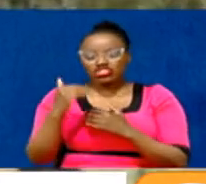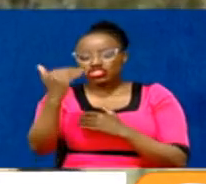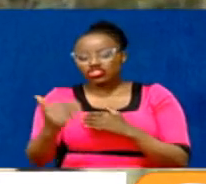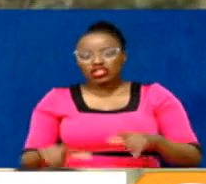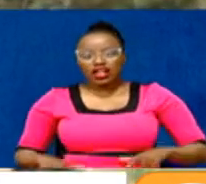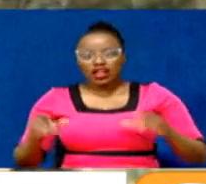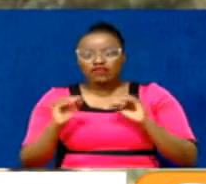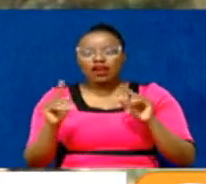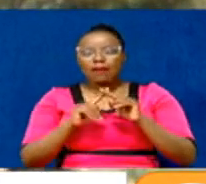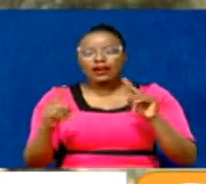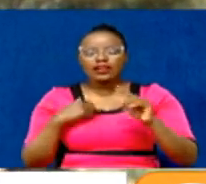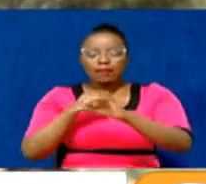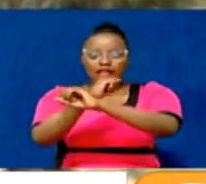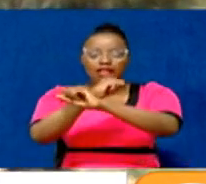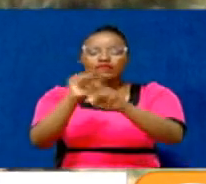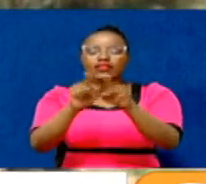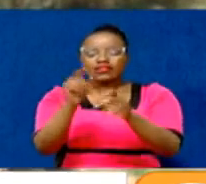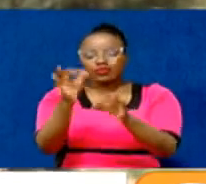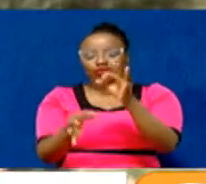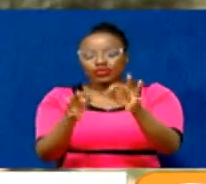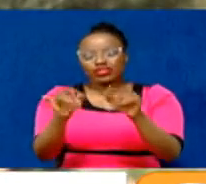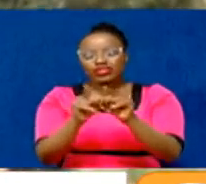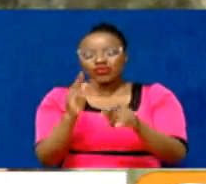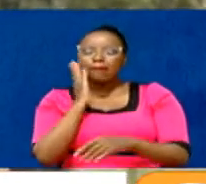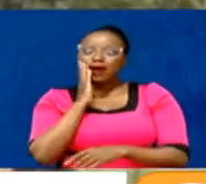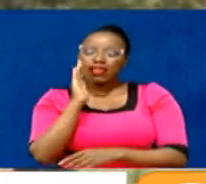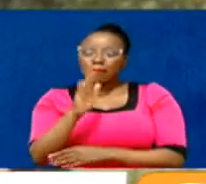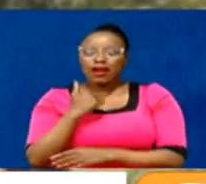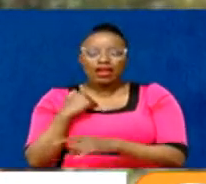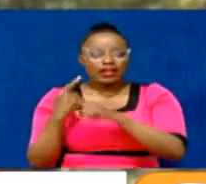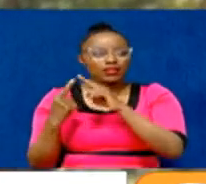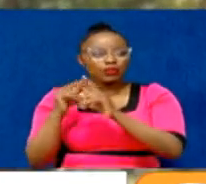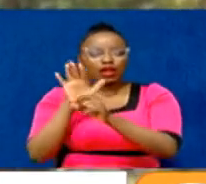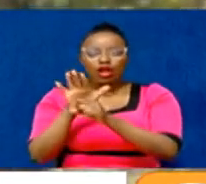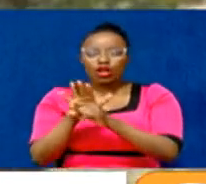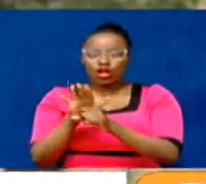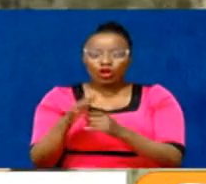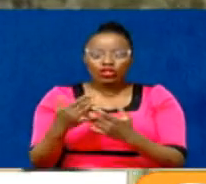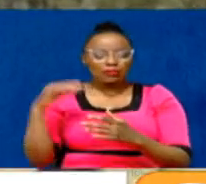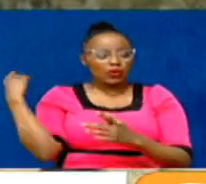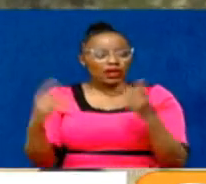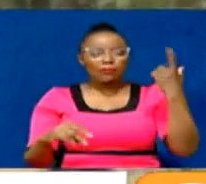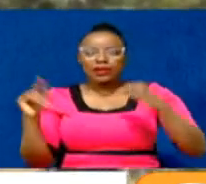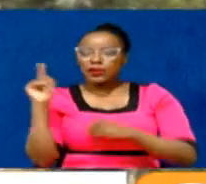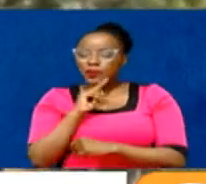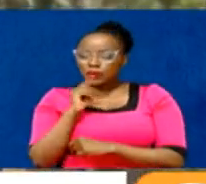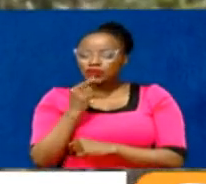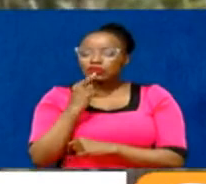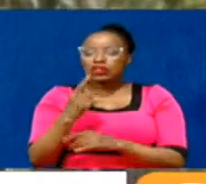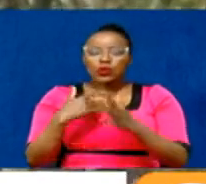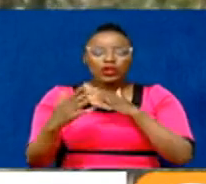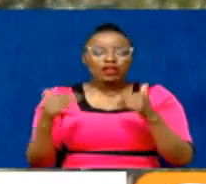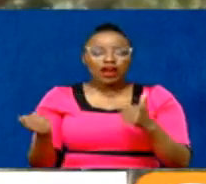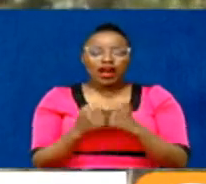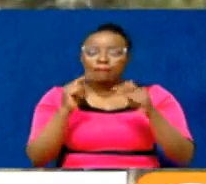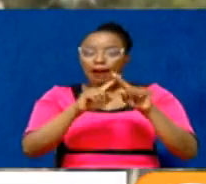lakini nitetea haki yake kama mama mzazi. Ni mengi nilipitia, kuchapwa nilichapwa, nisiseme yenye